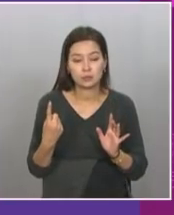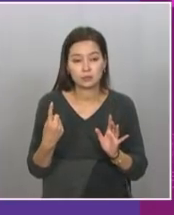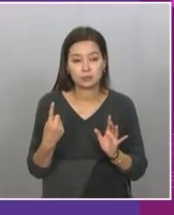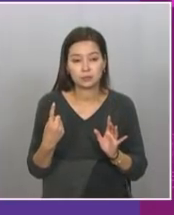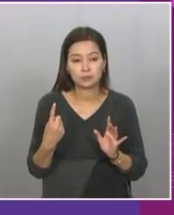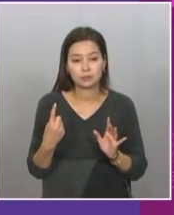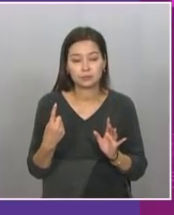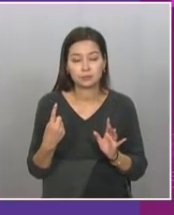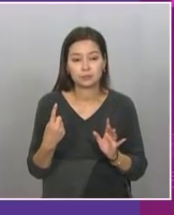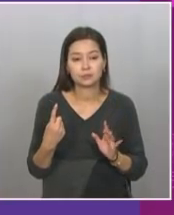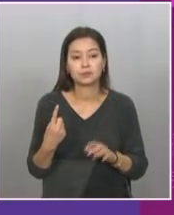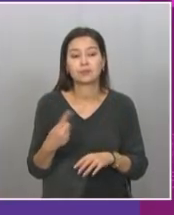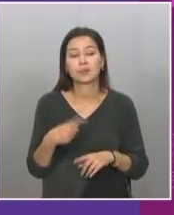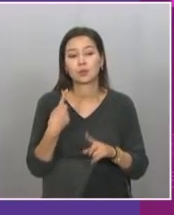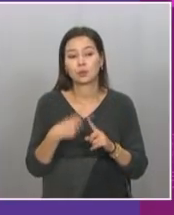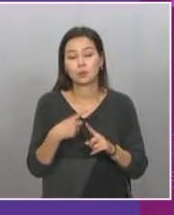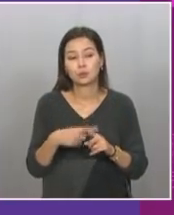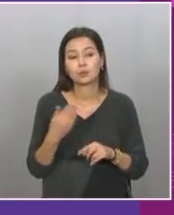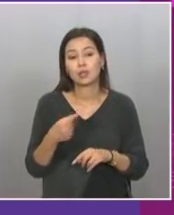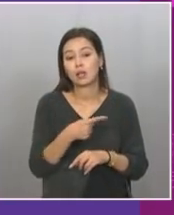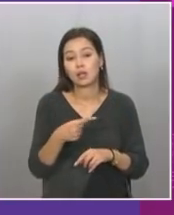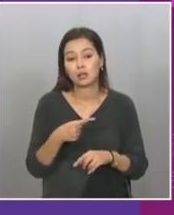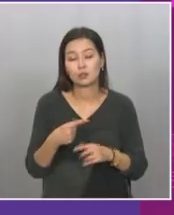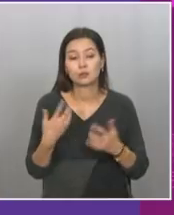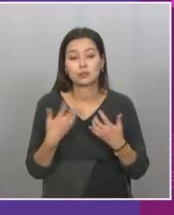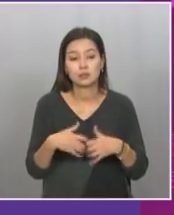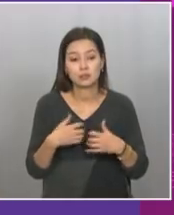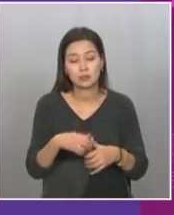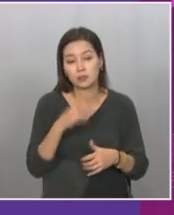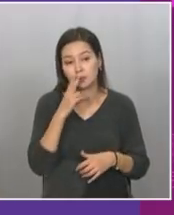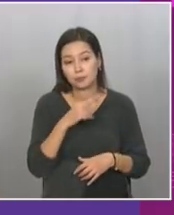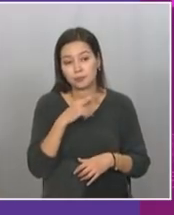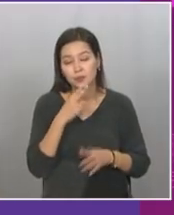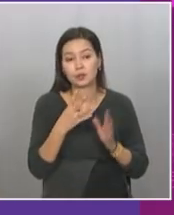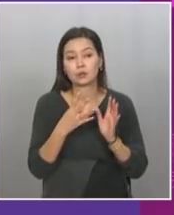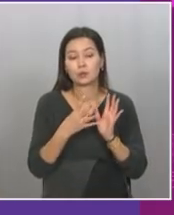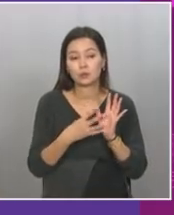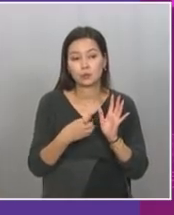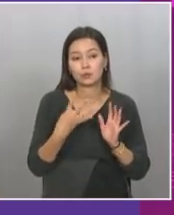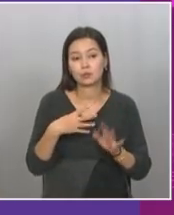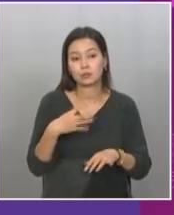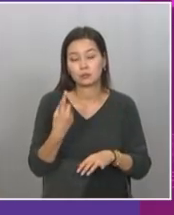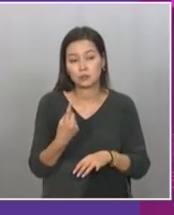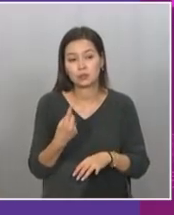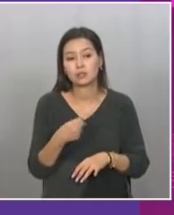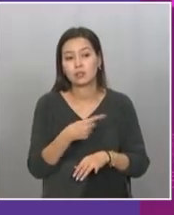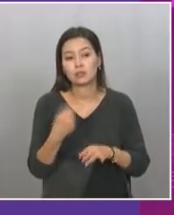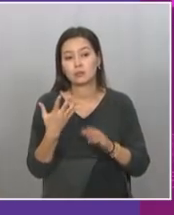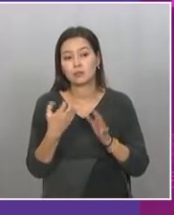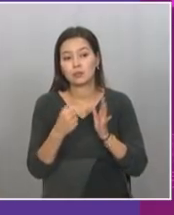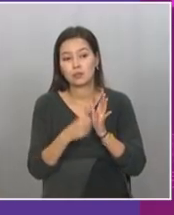болады. Қосуды азайтумен тексереміз. Қосындының мәнінен екінші